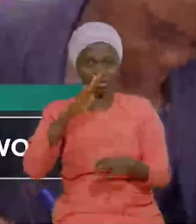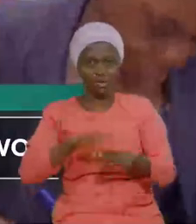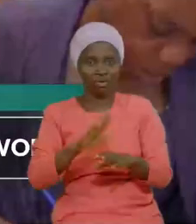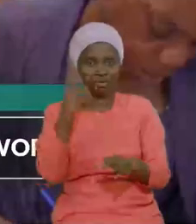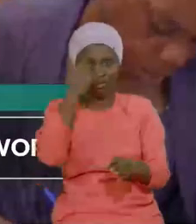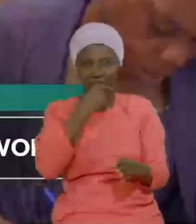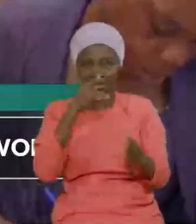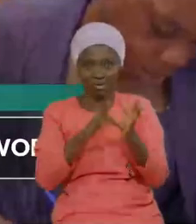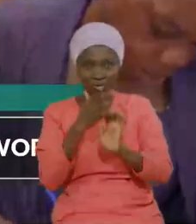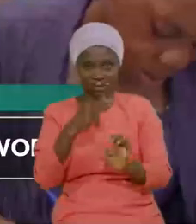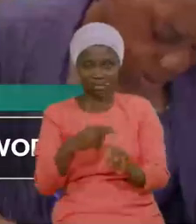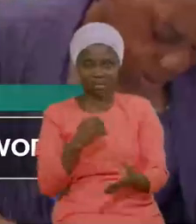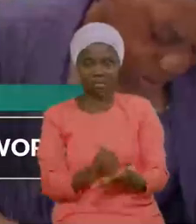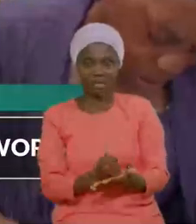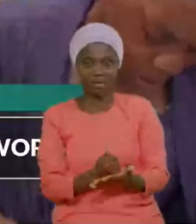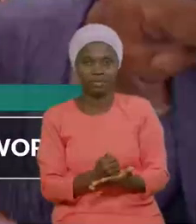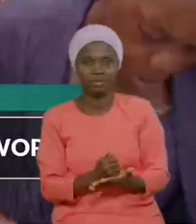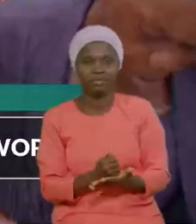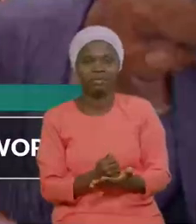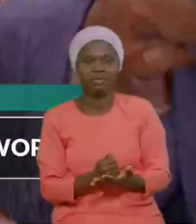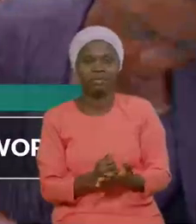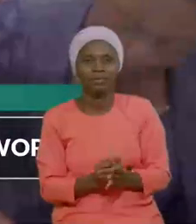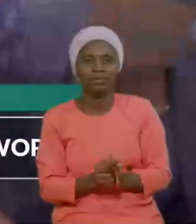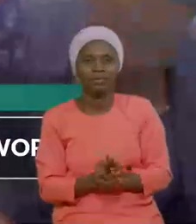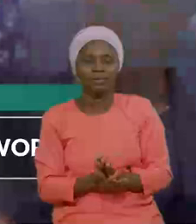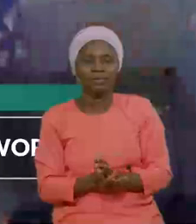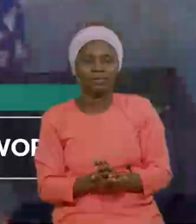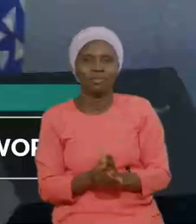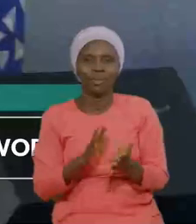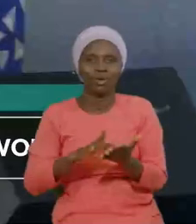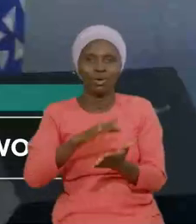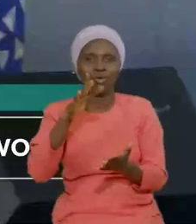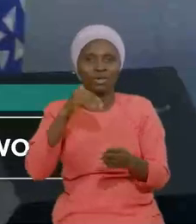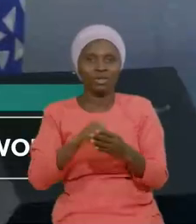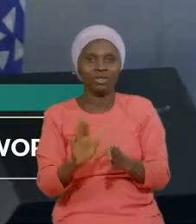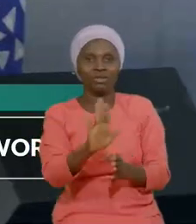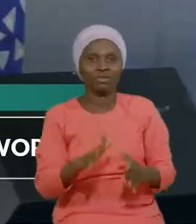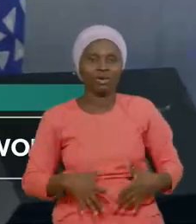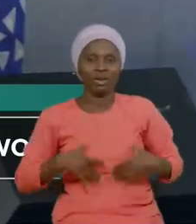La prochaine fois que je verrai la gloire sur ton visage.